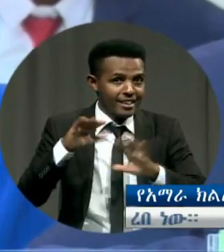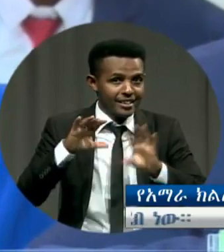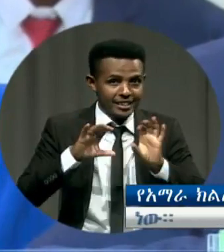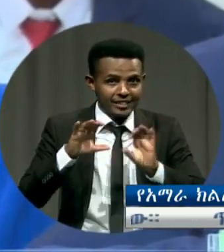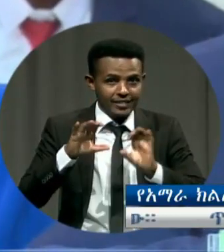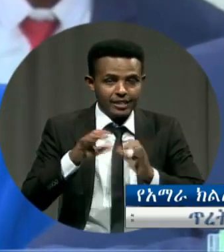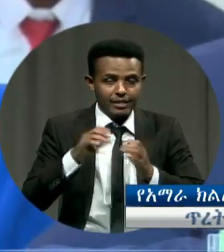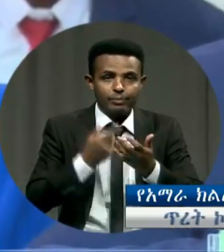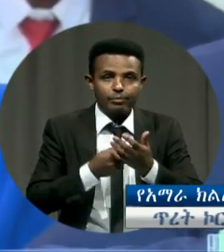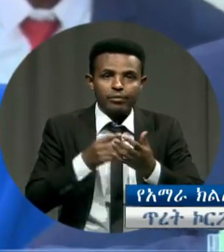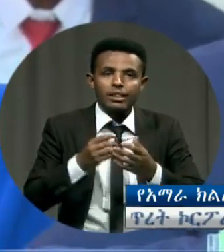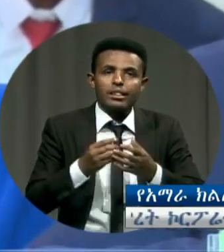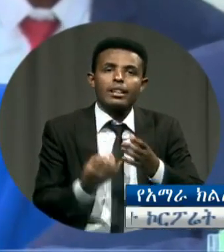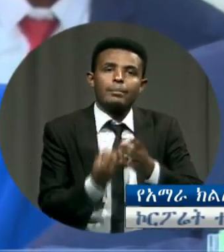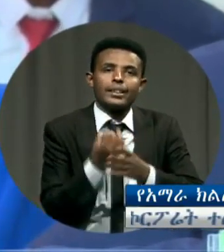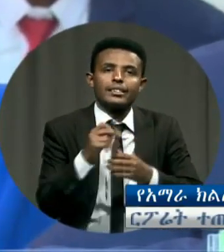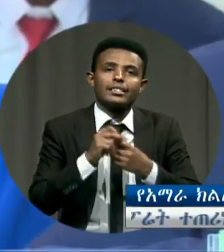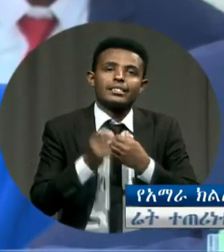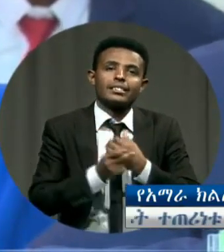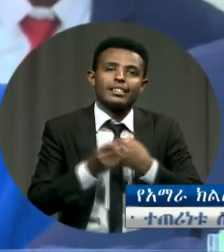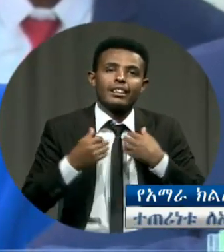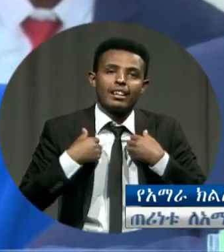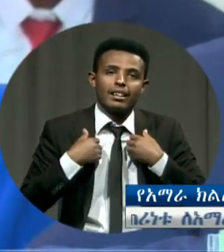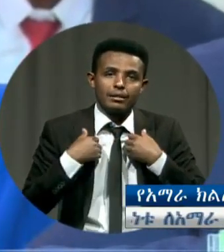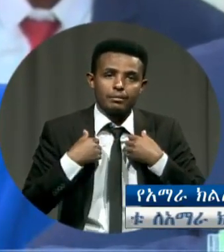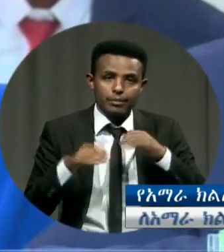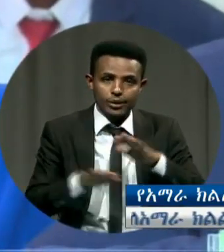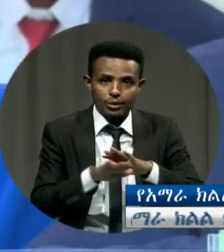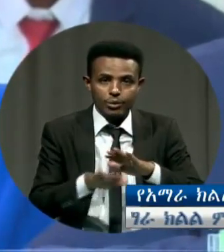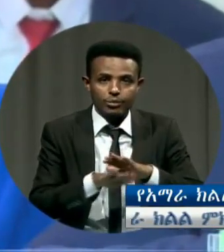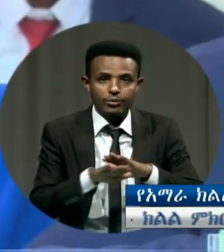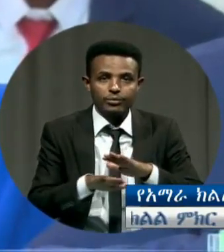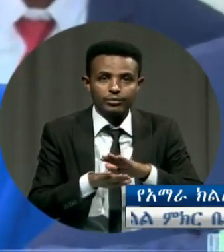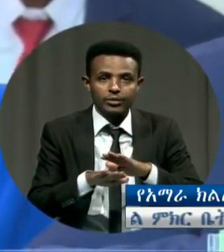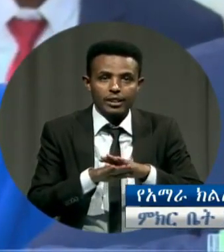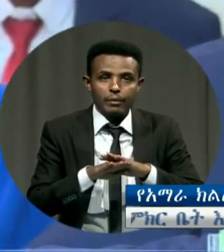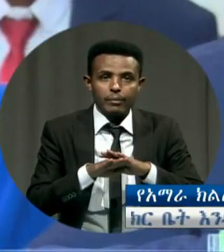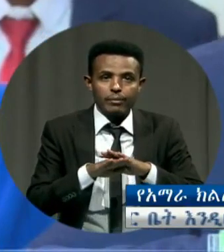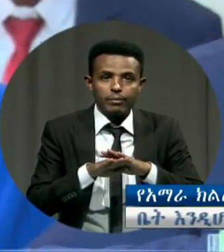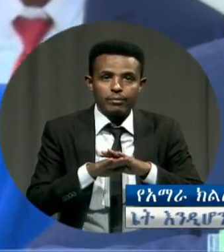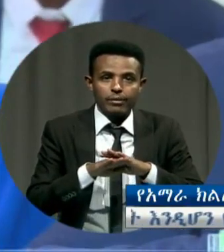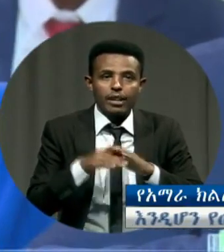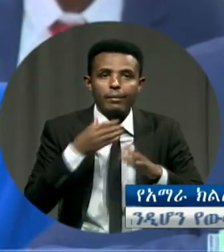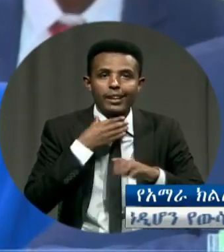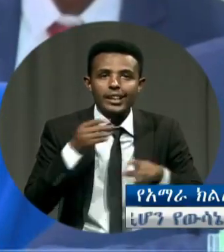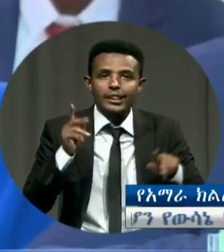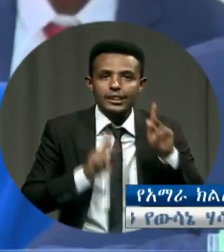በስሩ የተለያዩ የልማት ድርጅቶች አሉት። እንግዲህ የአማራ ህዝብ